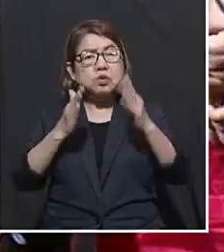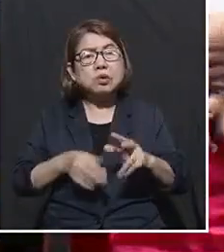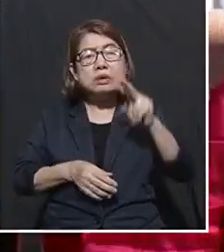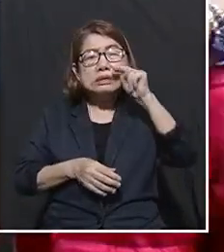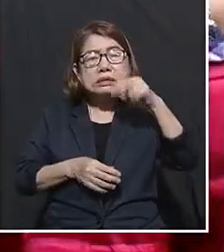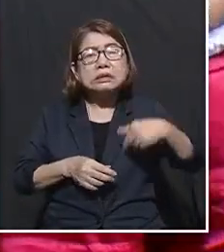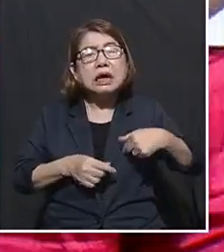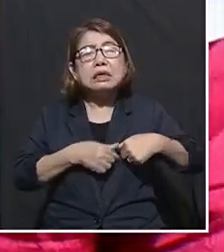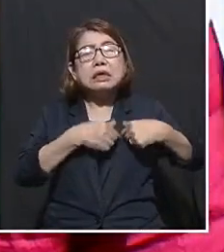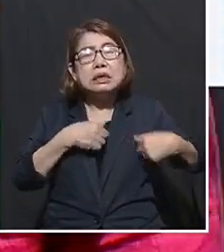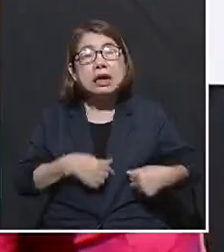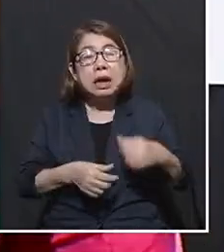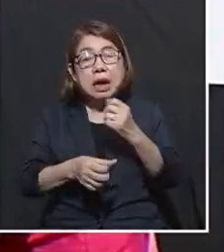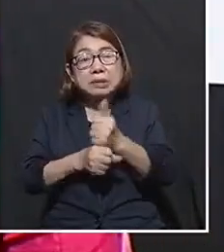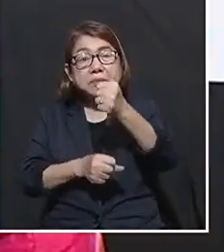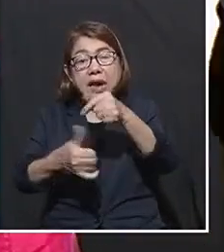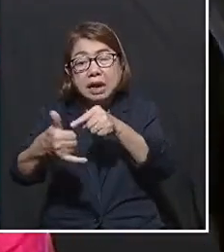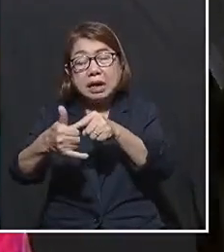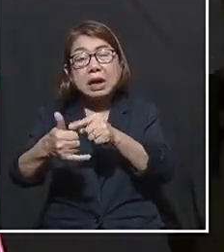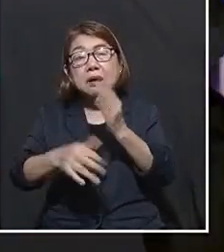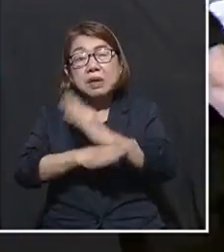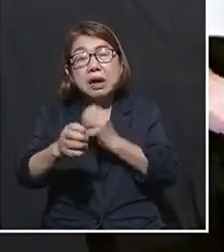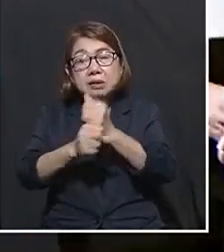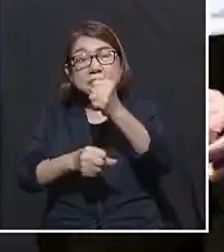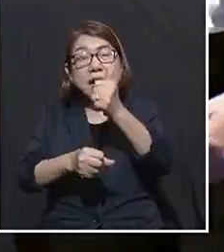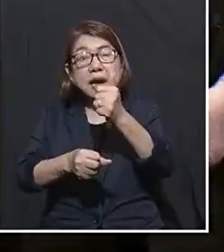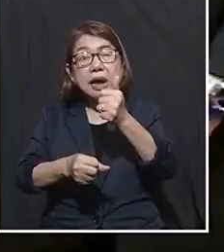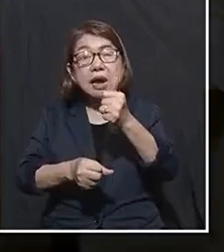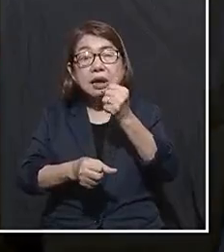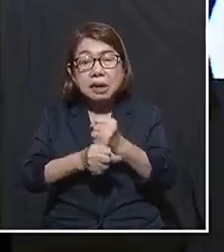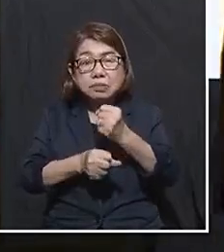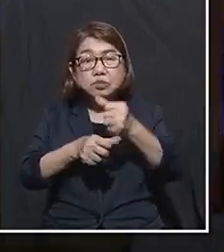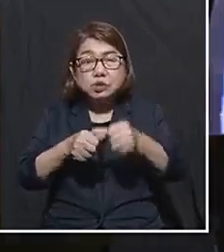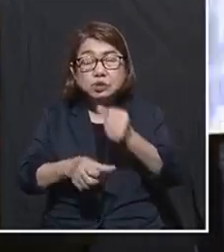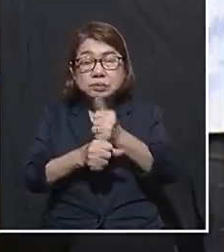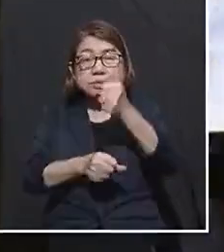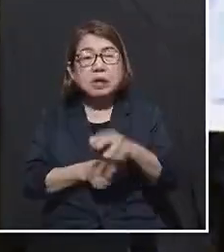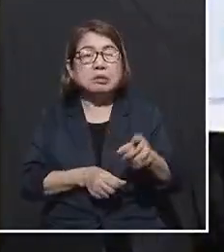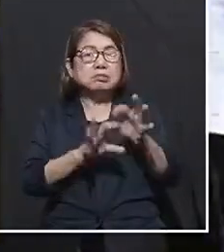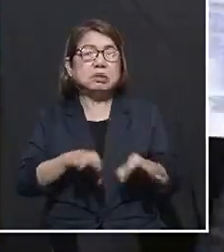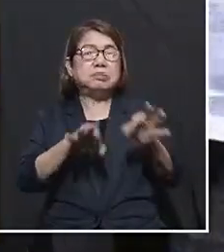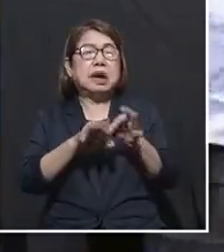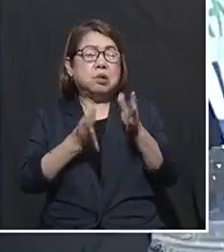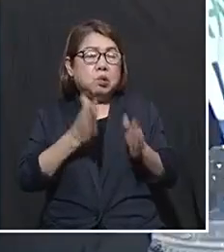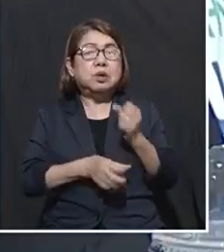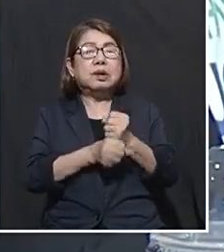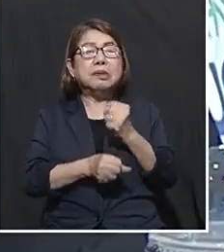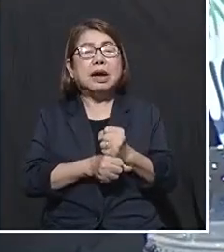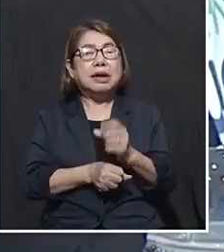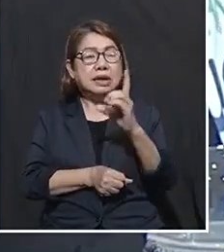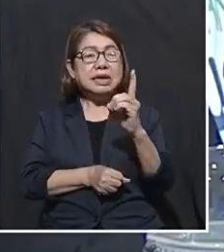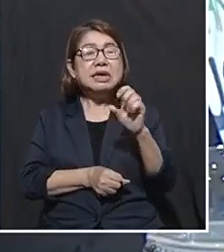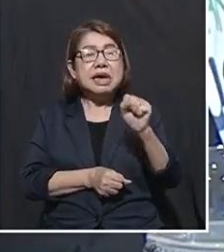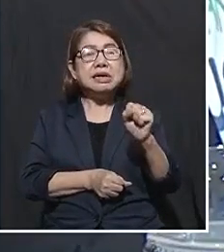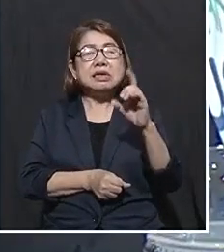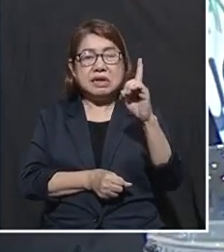สำเร็จหรือไม่สำเร็จอยู่ที่ DSD แต่จะเป็นอุปสรรคหรือไม่ก็อยู่ที่ DSD เพราะฉะนั้นคนที่จะเป็น DSD เนี่ย